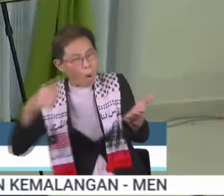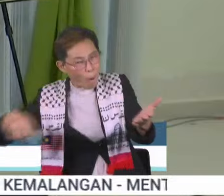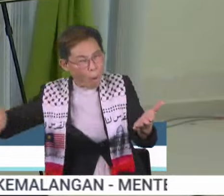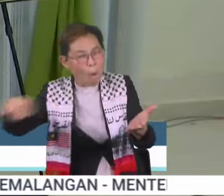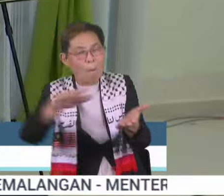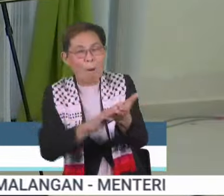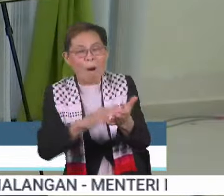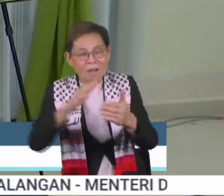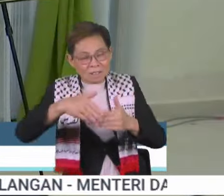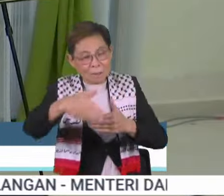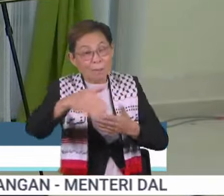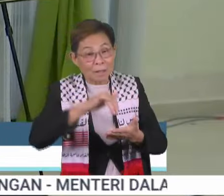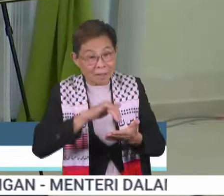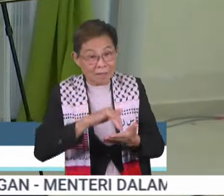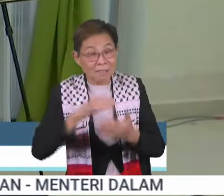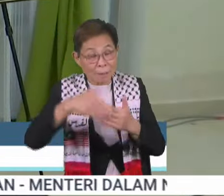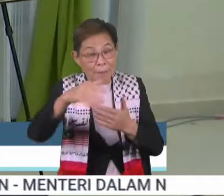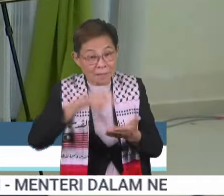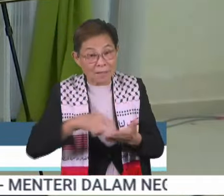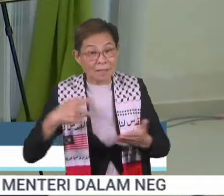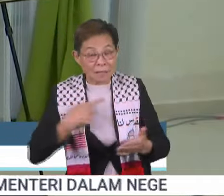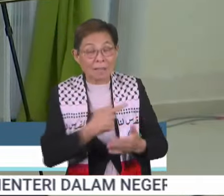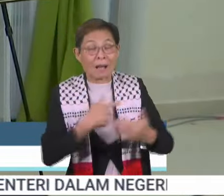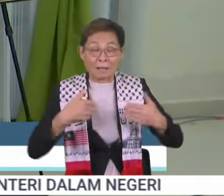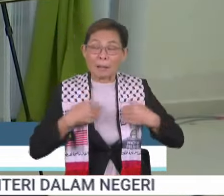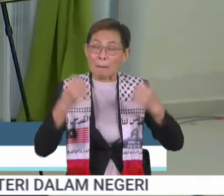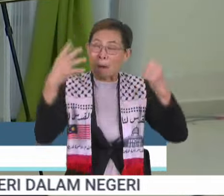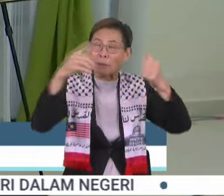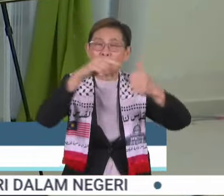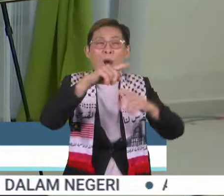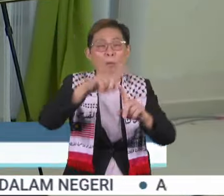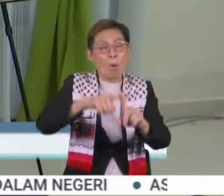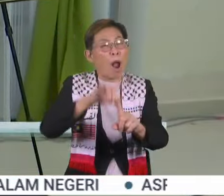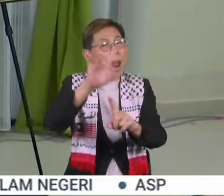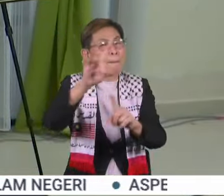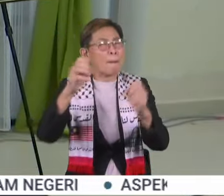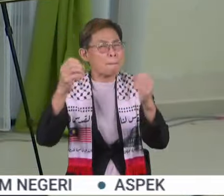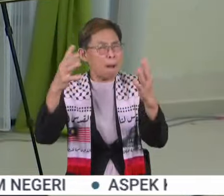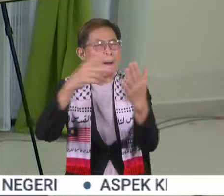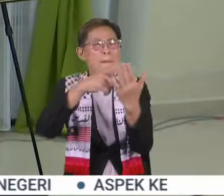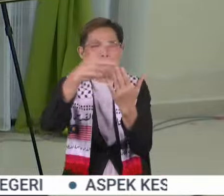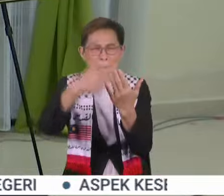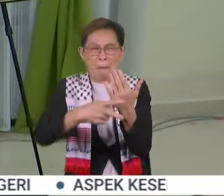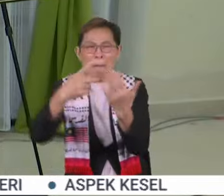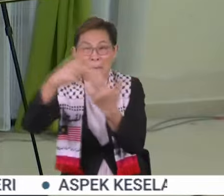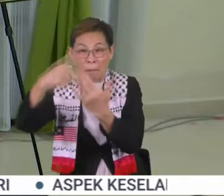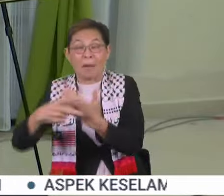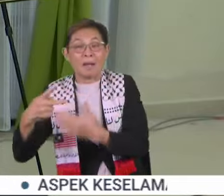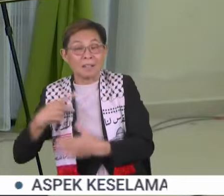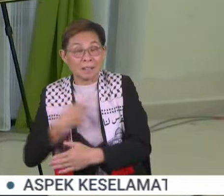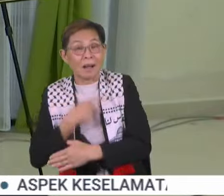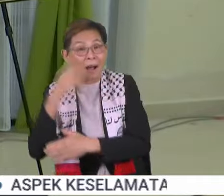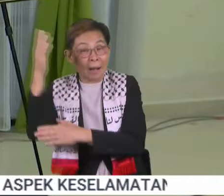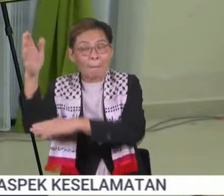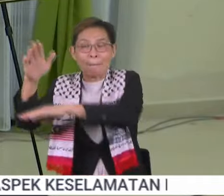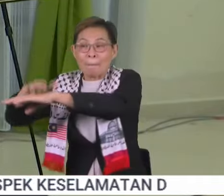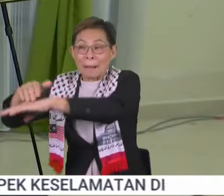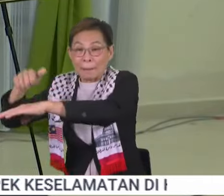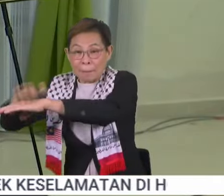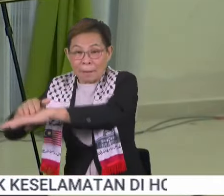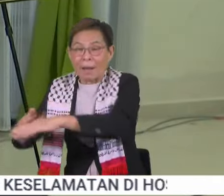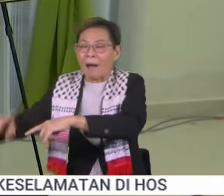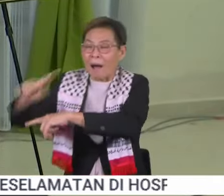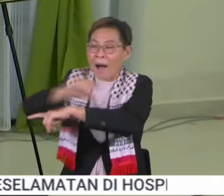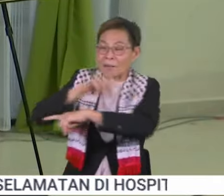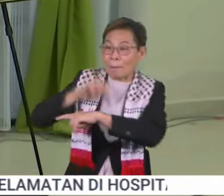seterusnya, okey, kita ada banyak lagi sebenarnya acara di bulan 8 ini dan macam kita akan ada majlis